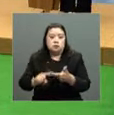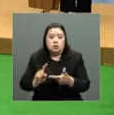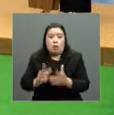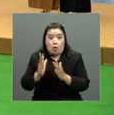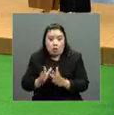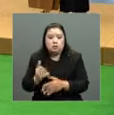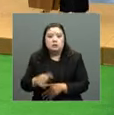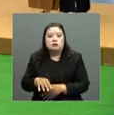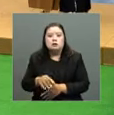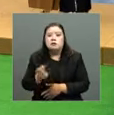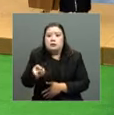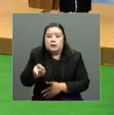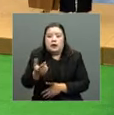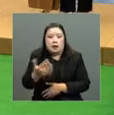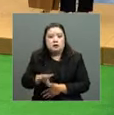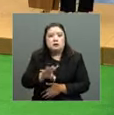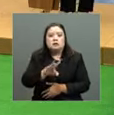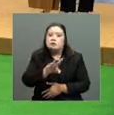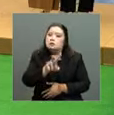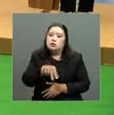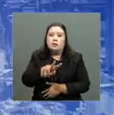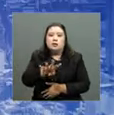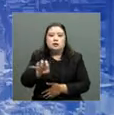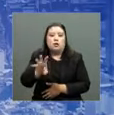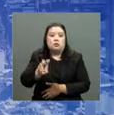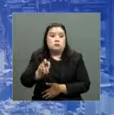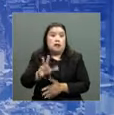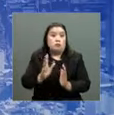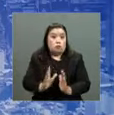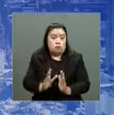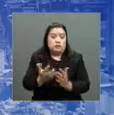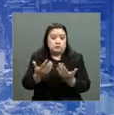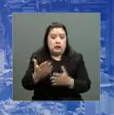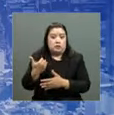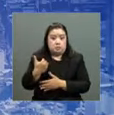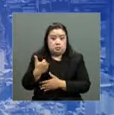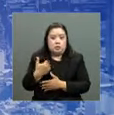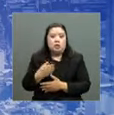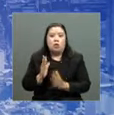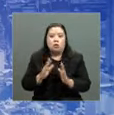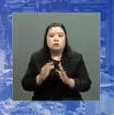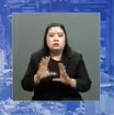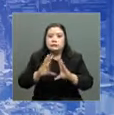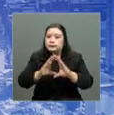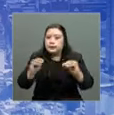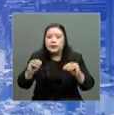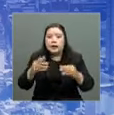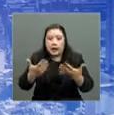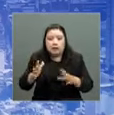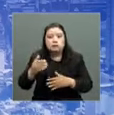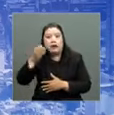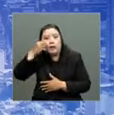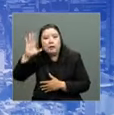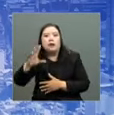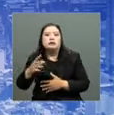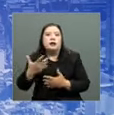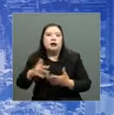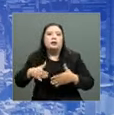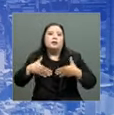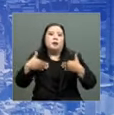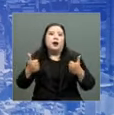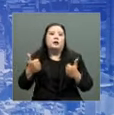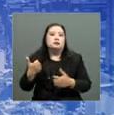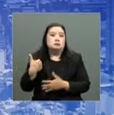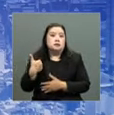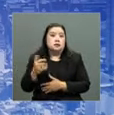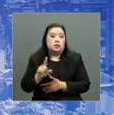ม 2,643 คนค่ะในขณะเดียวกันจำนวนคนที่หายป่วยแล้วและสามารถกลับบ้านได้วันนี้มี